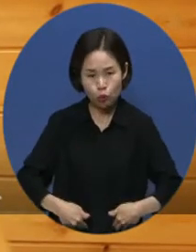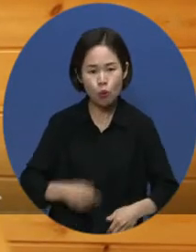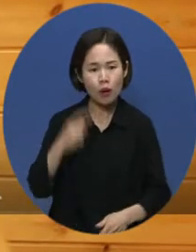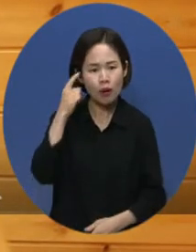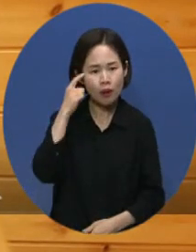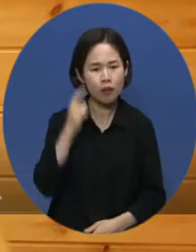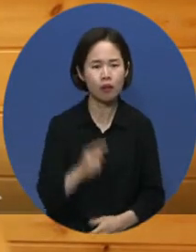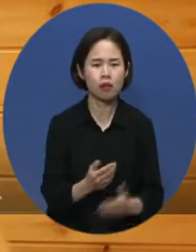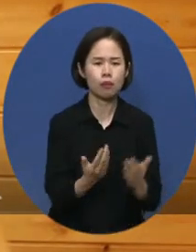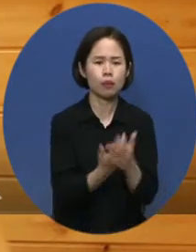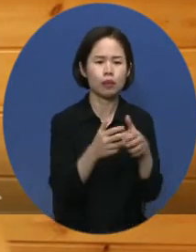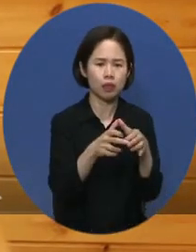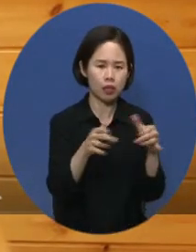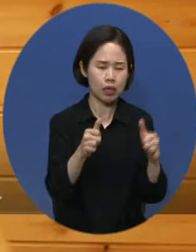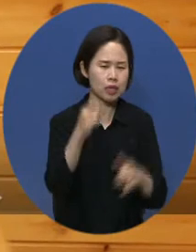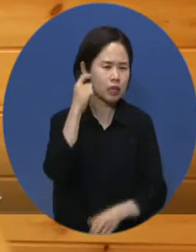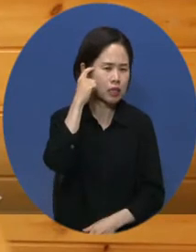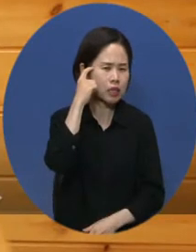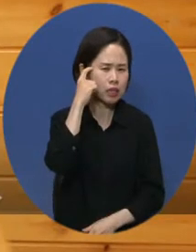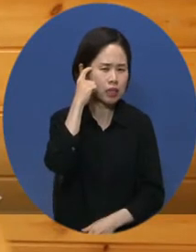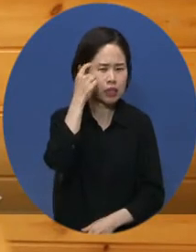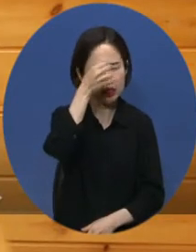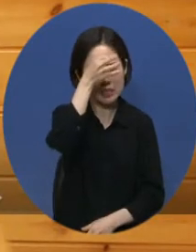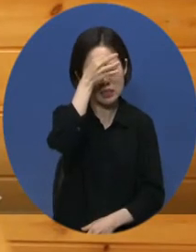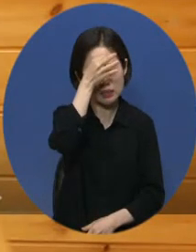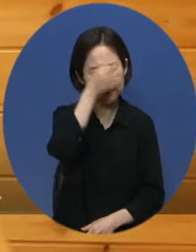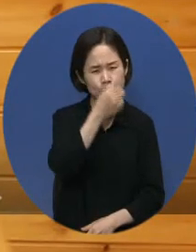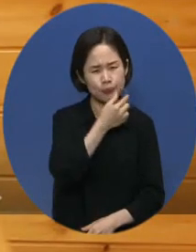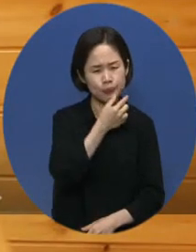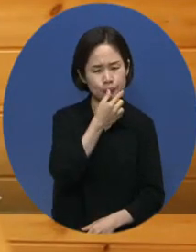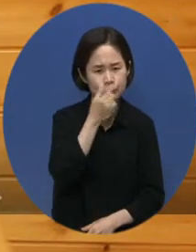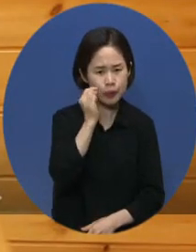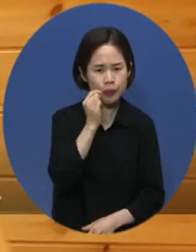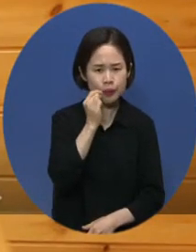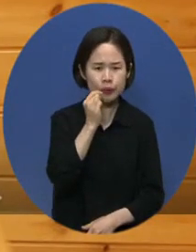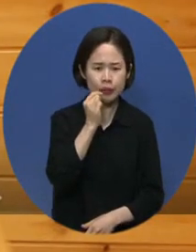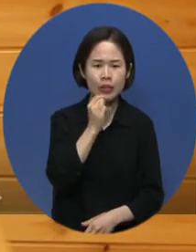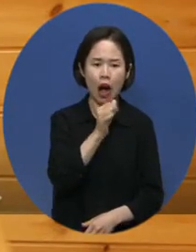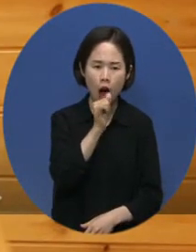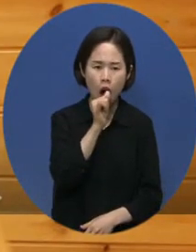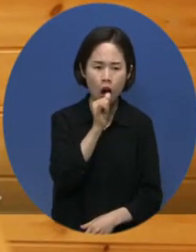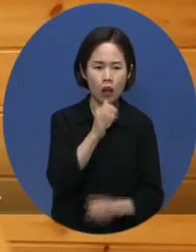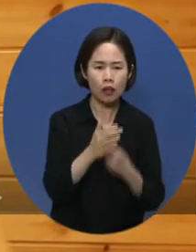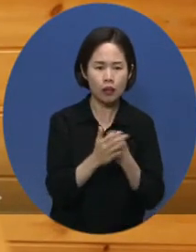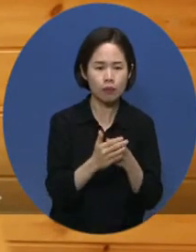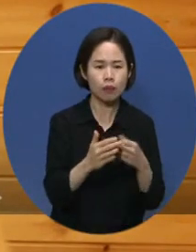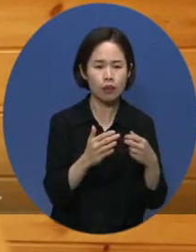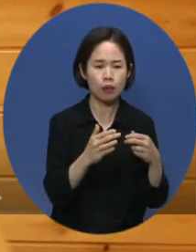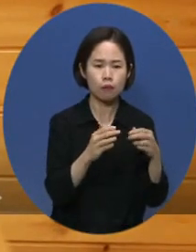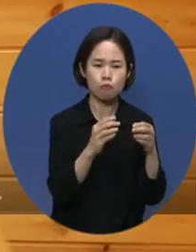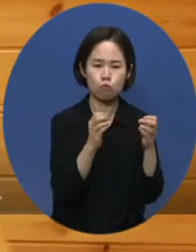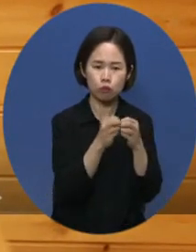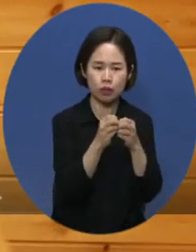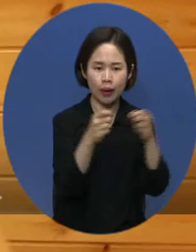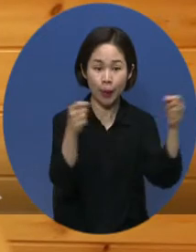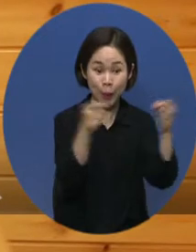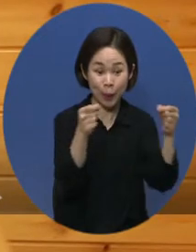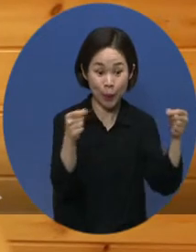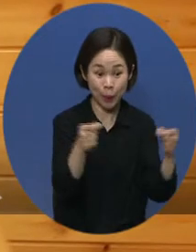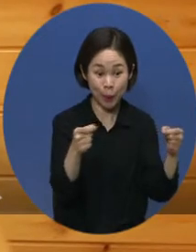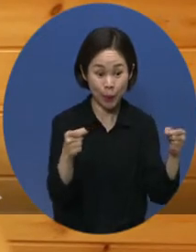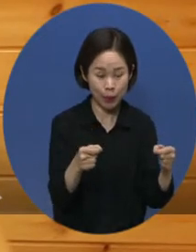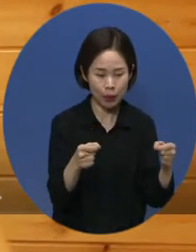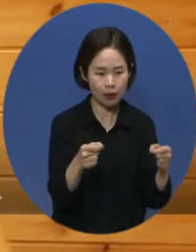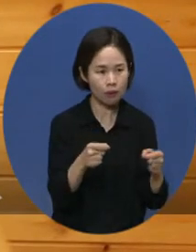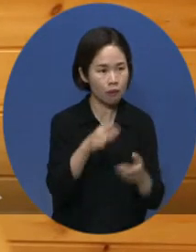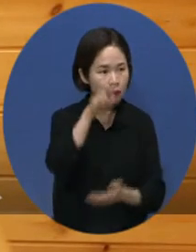기능에 대한 손상이 있어서 이해하기 쉽고 간결한 문체나 이런 글 스타일이나 이런 간단한 것을 가지고 이해하기